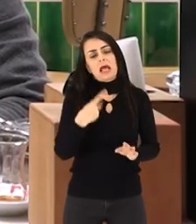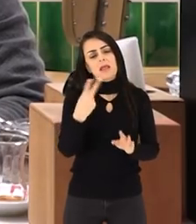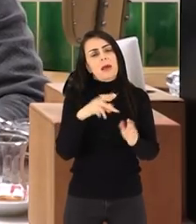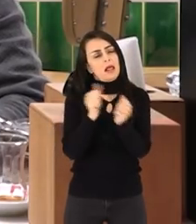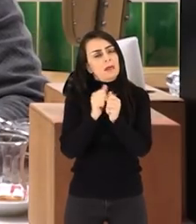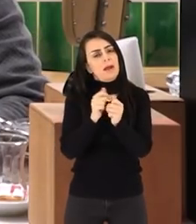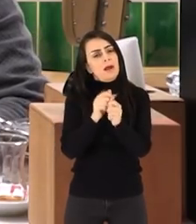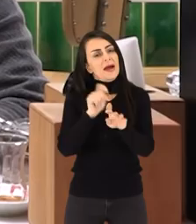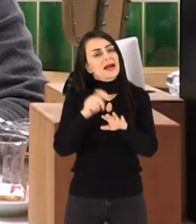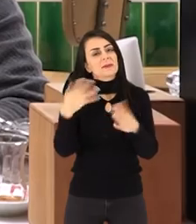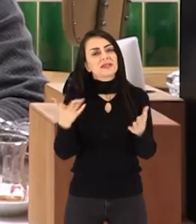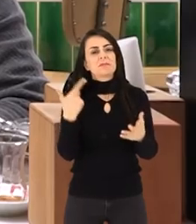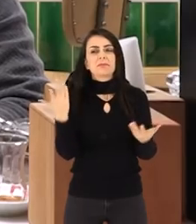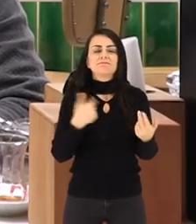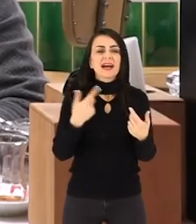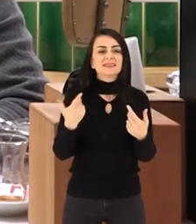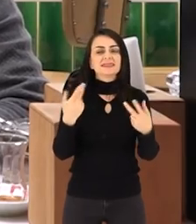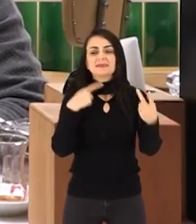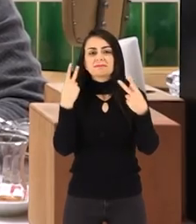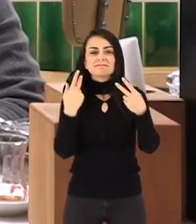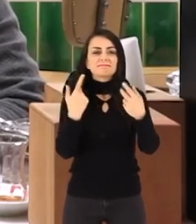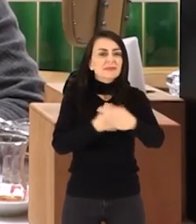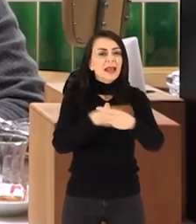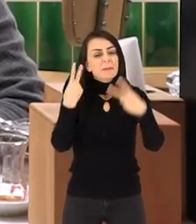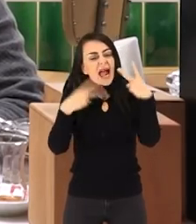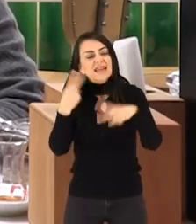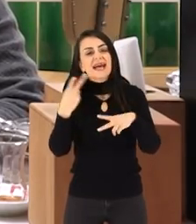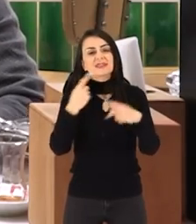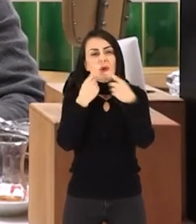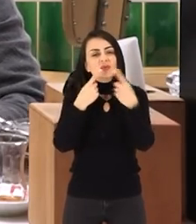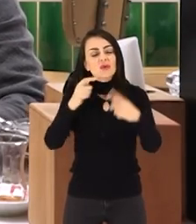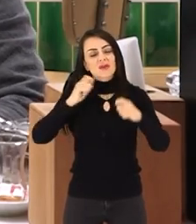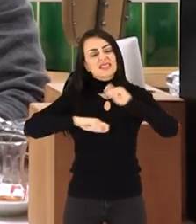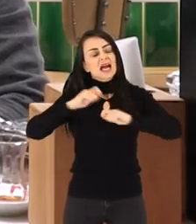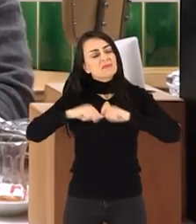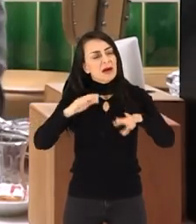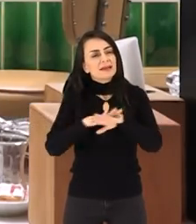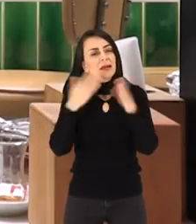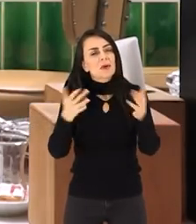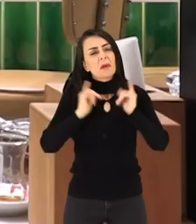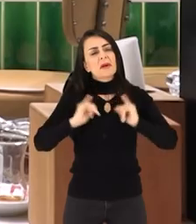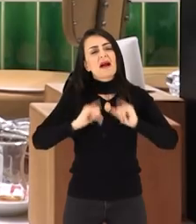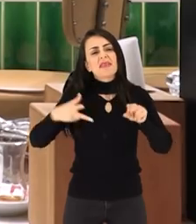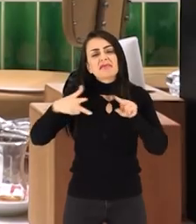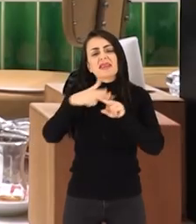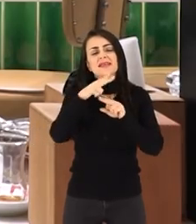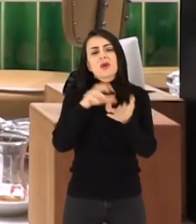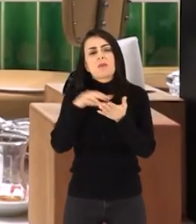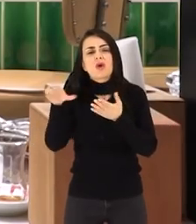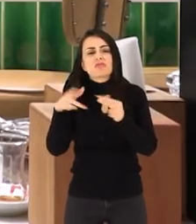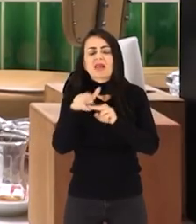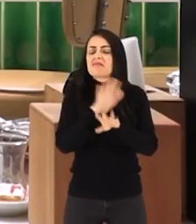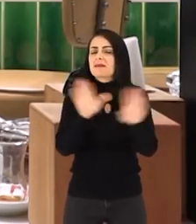Tamam. Ben saçmalıyorum böyle ara ara. Allah'tan rahat saçmalıyorum. Bunları montajda kesiyoruz sonra. Değil mi, kesiyorlar? Evet, evet. Ha, rahat rahat kesiyoruz. Sen